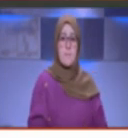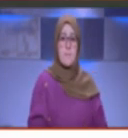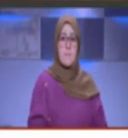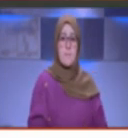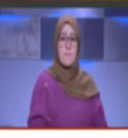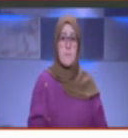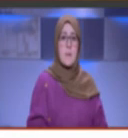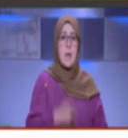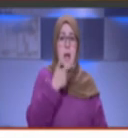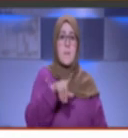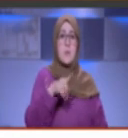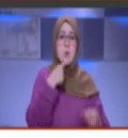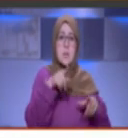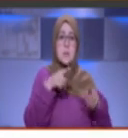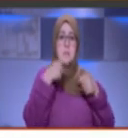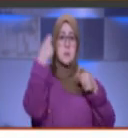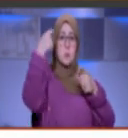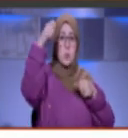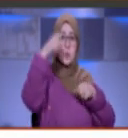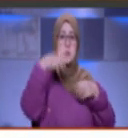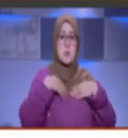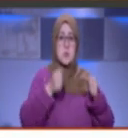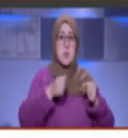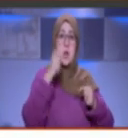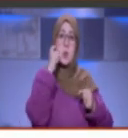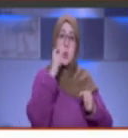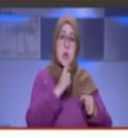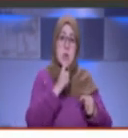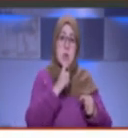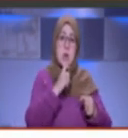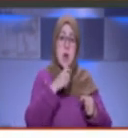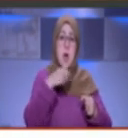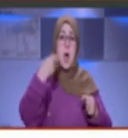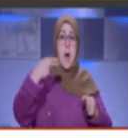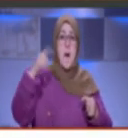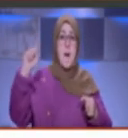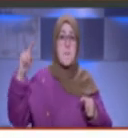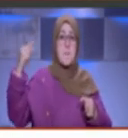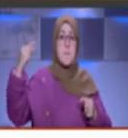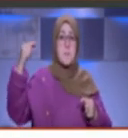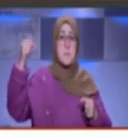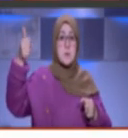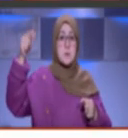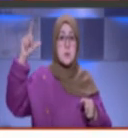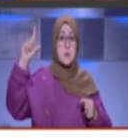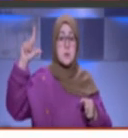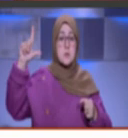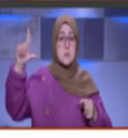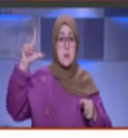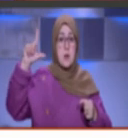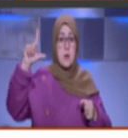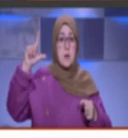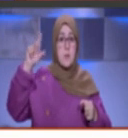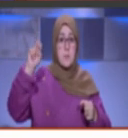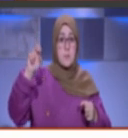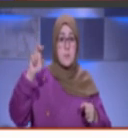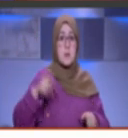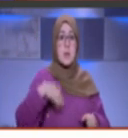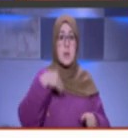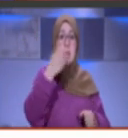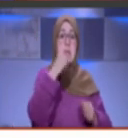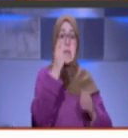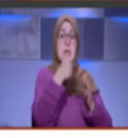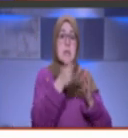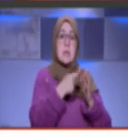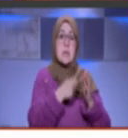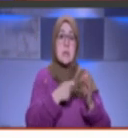هذا فيما أعلن المتحدث باسم وزارة الصحة الكويتية عبد الله السند تسجيل 112 حالة إصابة جديدة بفيروس